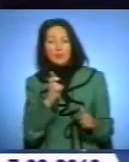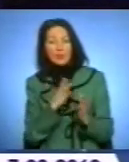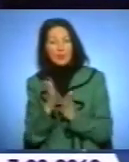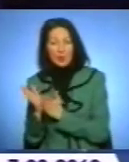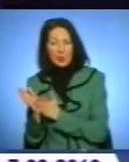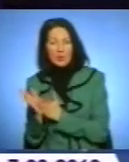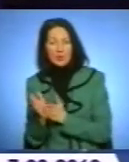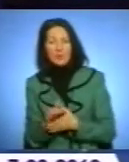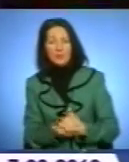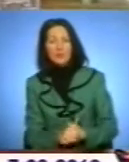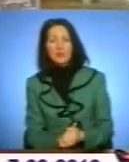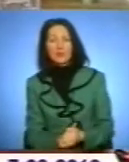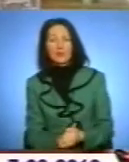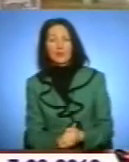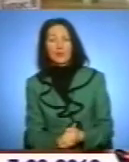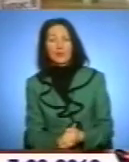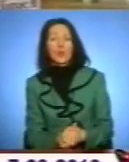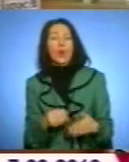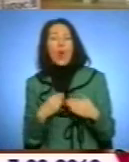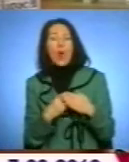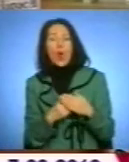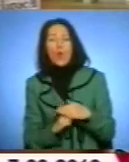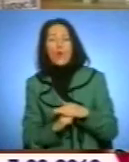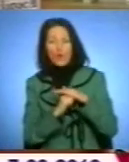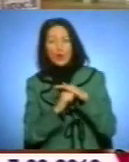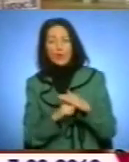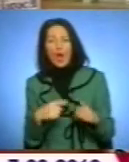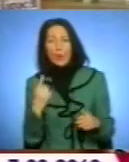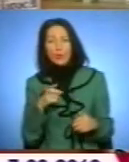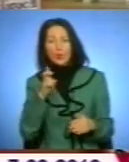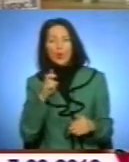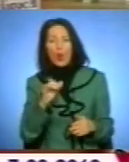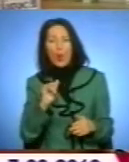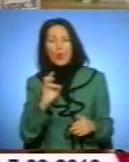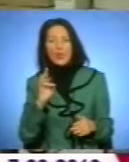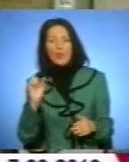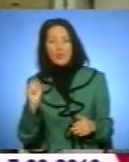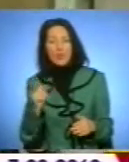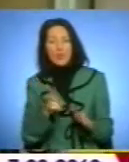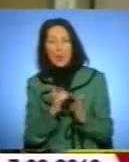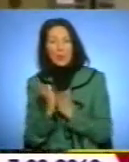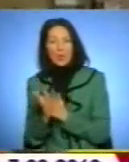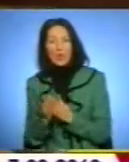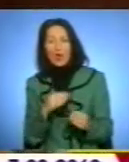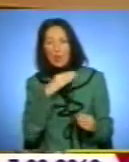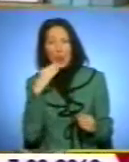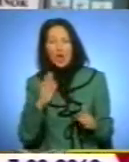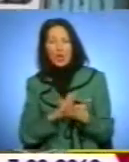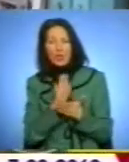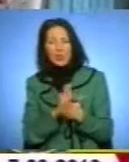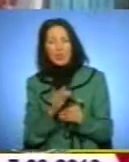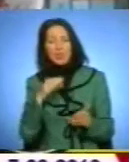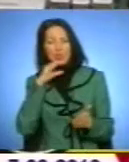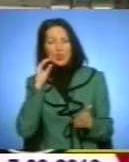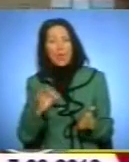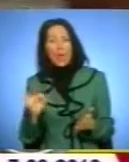це дивимось далі. У фондах обласної універсальної бібліотеки десятки видань Шевченка і про Шевченка. Найдавніший кобзар